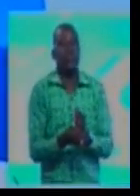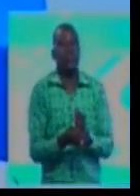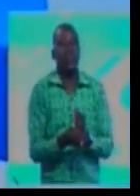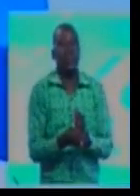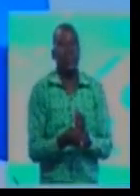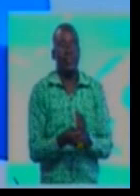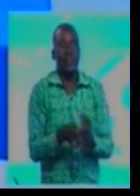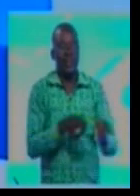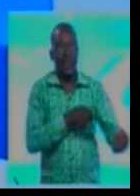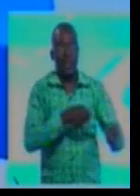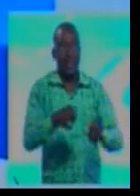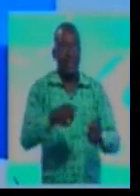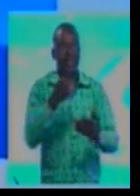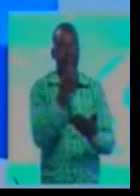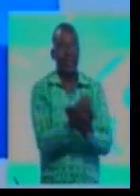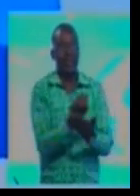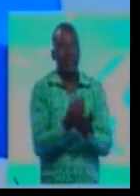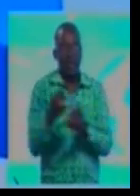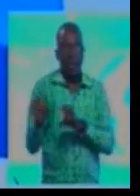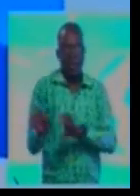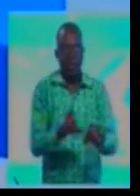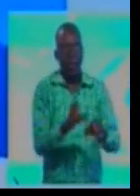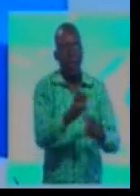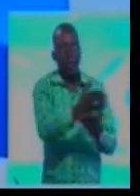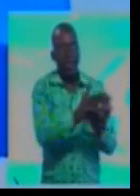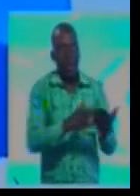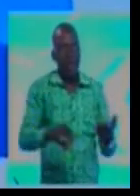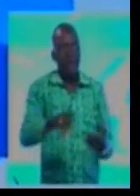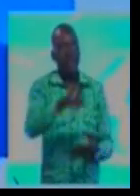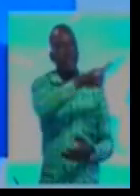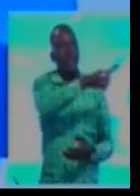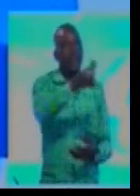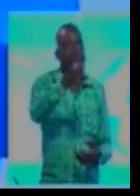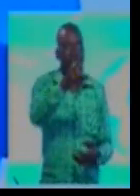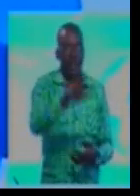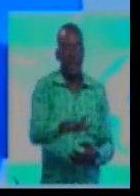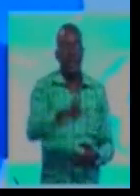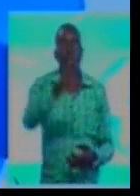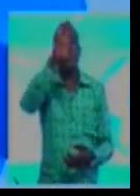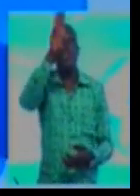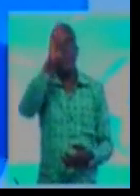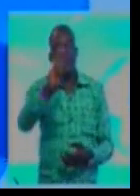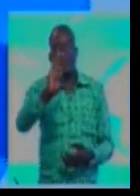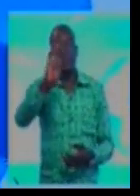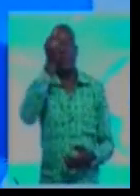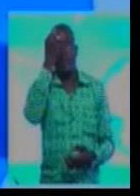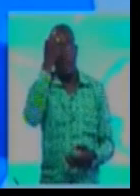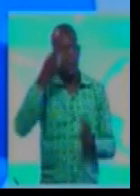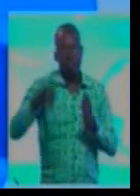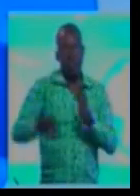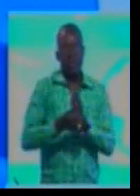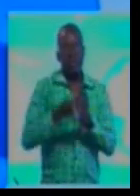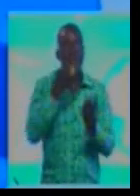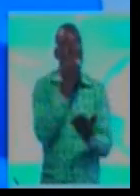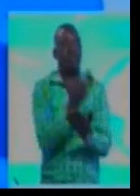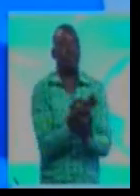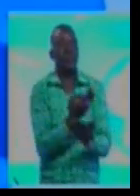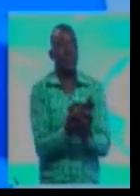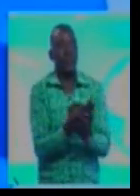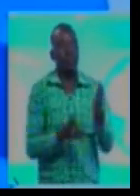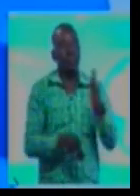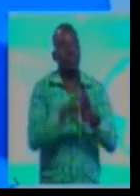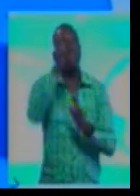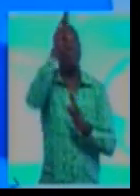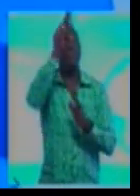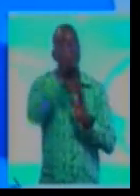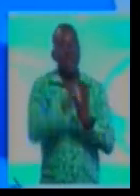Des agents du Trésor font certainement partie des 156 travailleurs du ministère de l'Économie, des Finances et du